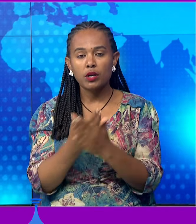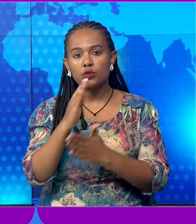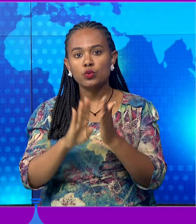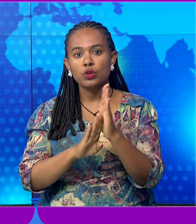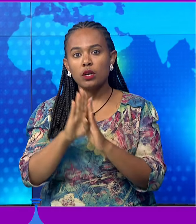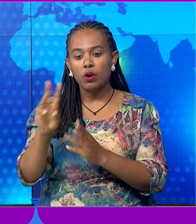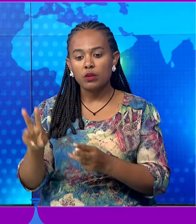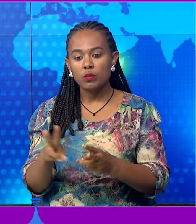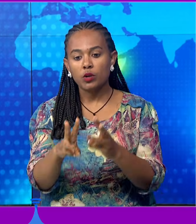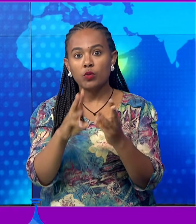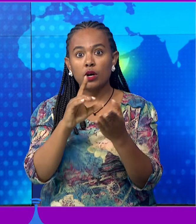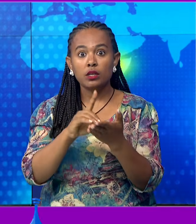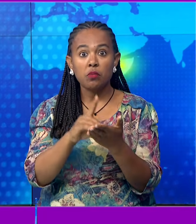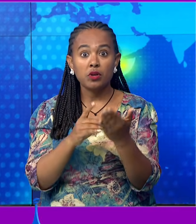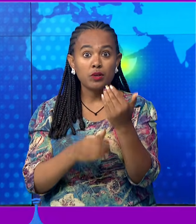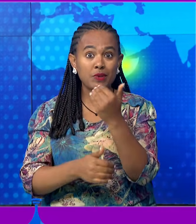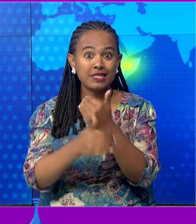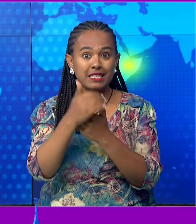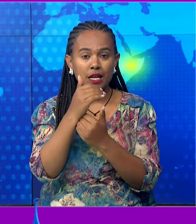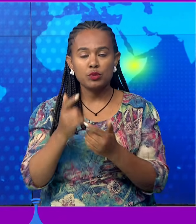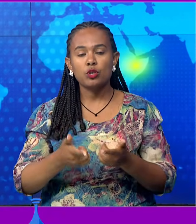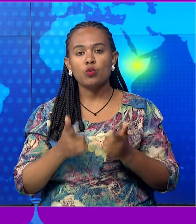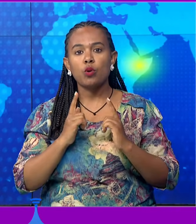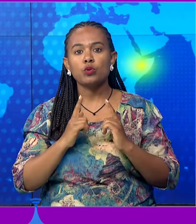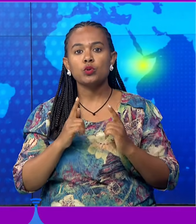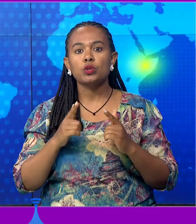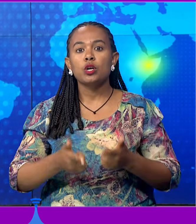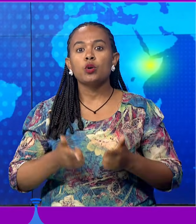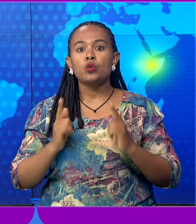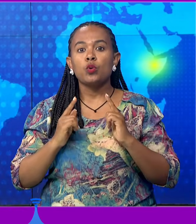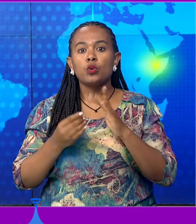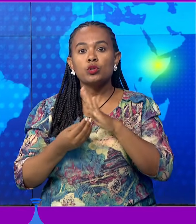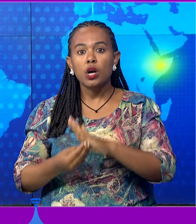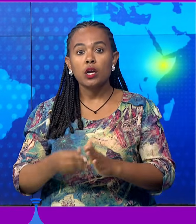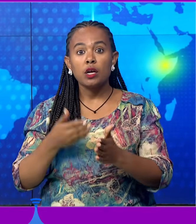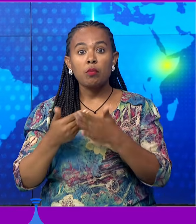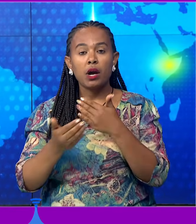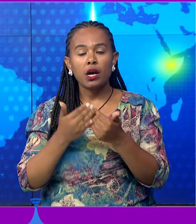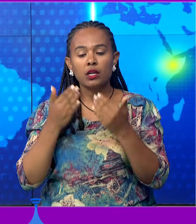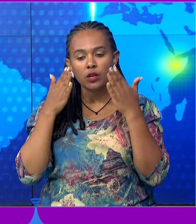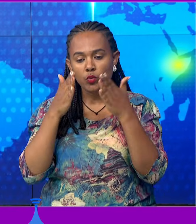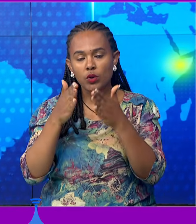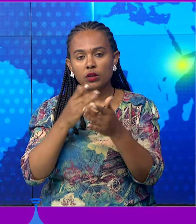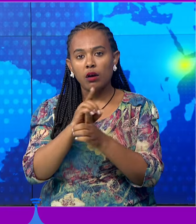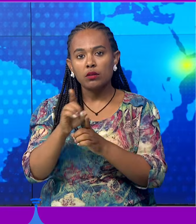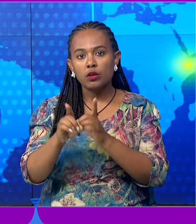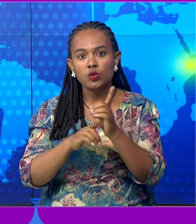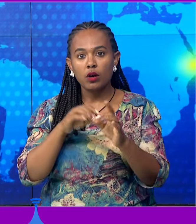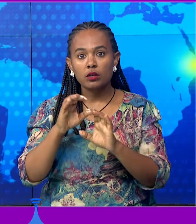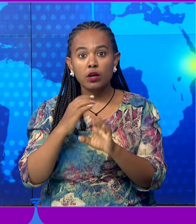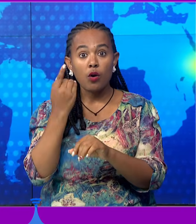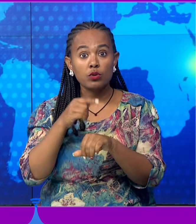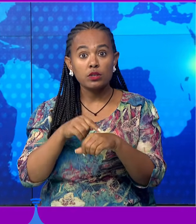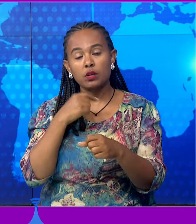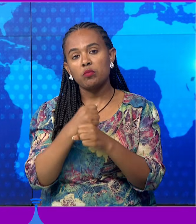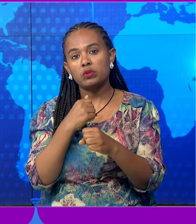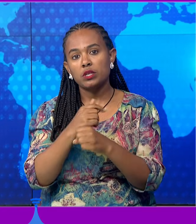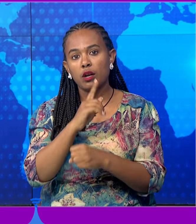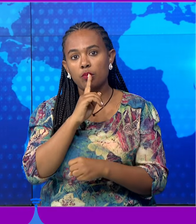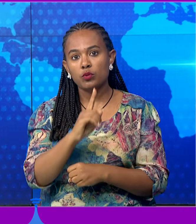መንገዷ ከተሜነትን ስትላበስ የኗሪዎቿን የኑሮ ጫና የማቃለል ጉዳይም የትኩረት አቅጣጫዋ አድርጋ ሁሌም የምትሰራበት